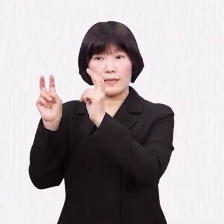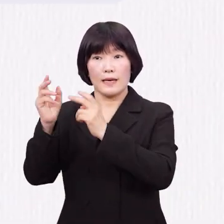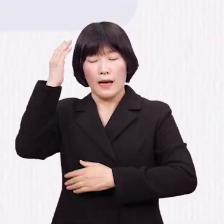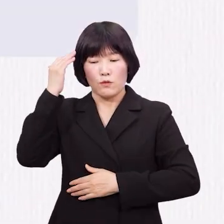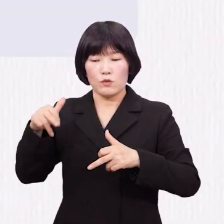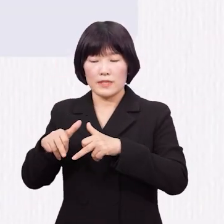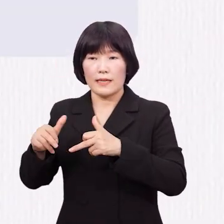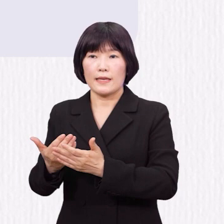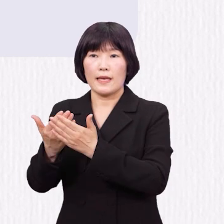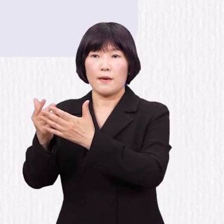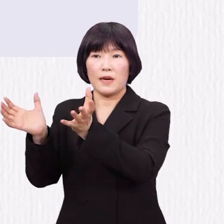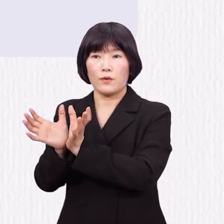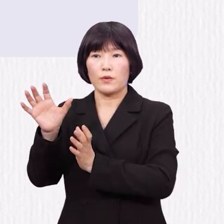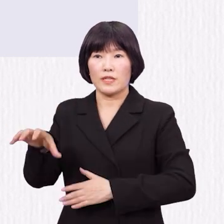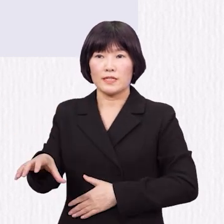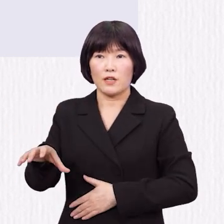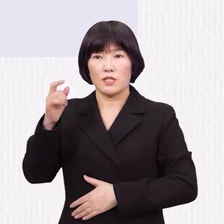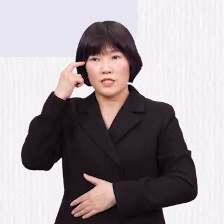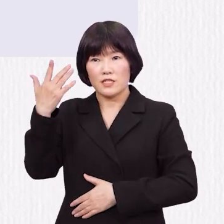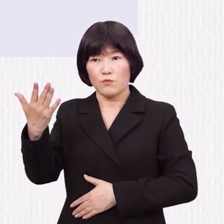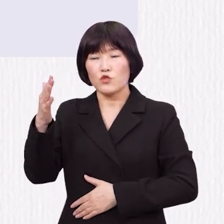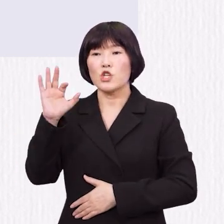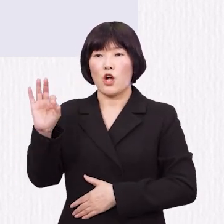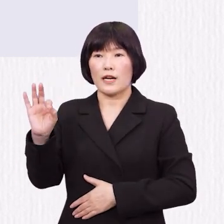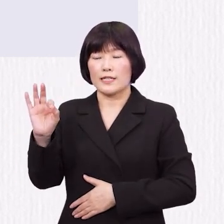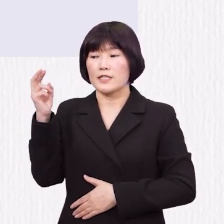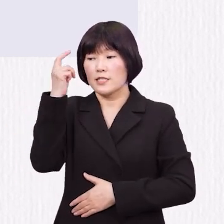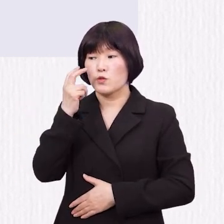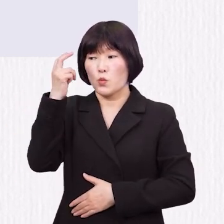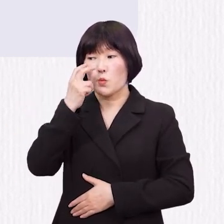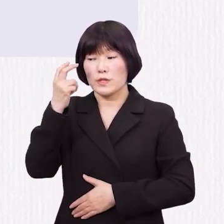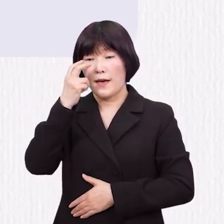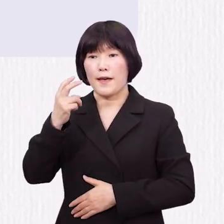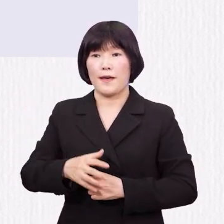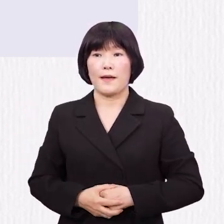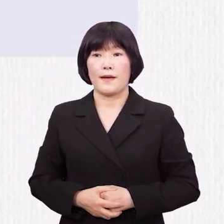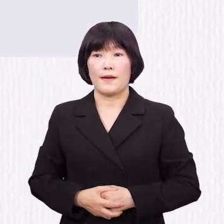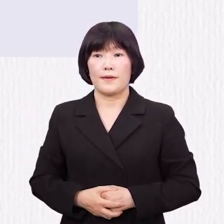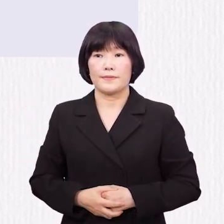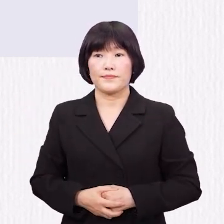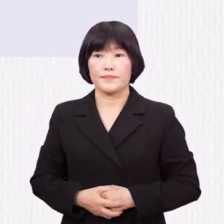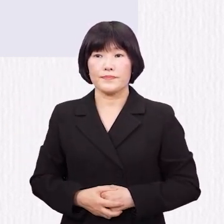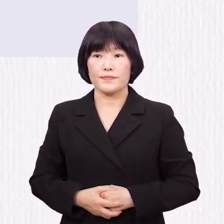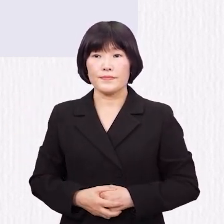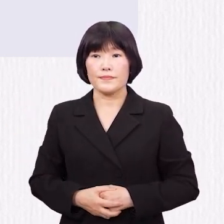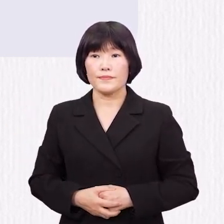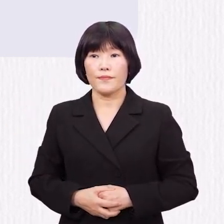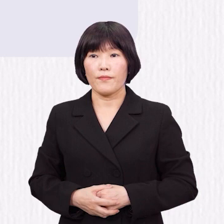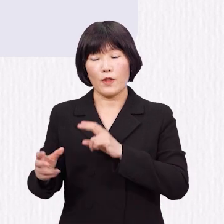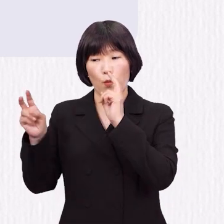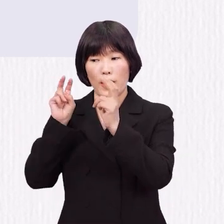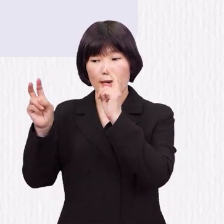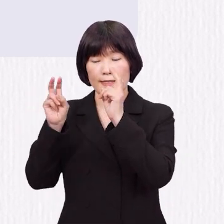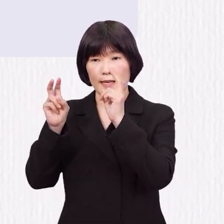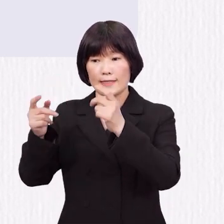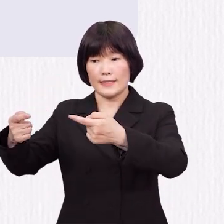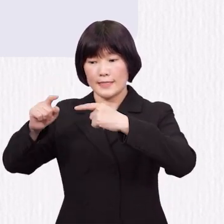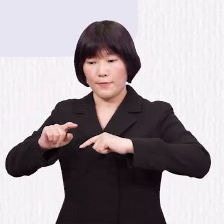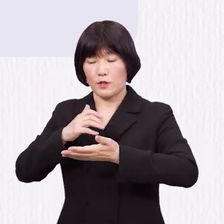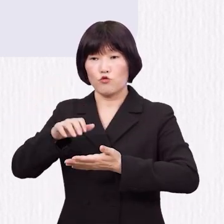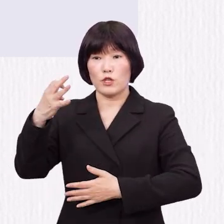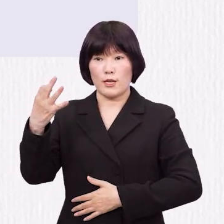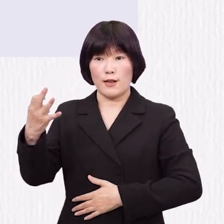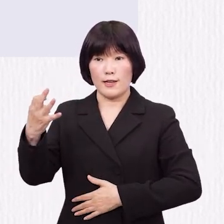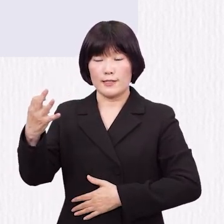사업주는 한국장애인개발원에서 총 10가지의 질문으로 구성된 설문조사를 실시하였습니다. 총 14곳의